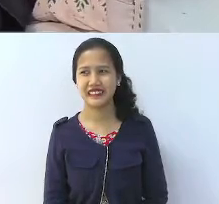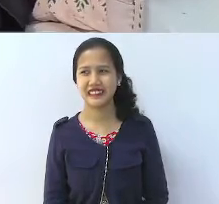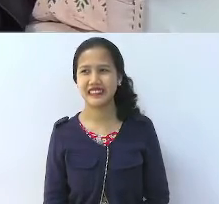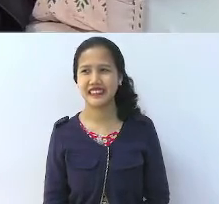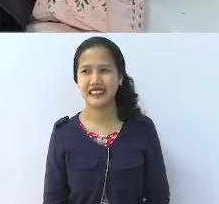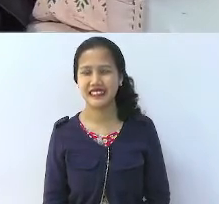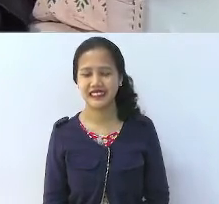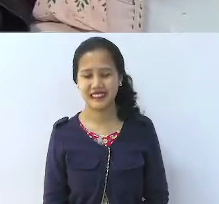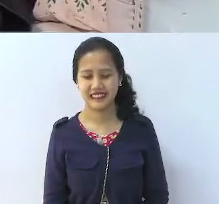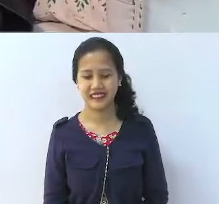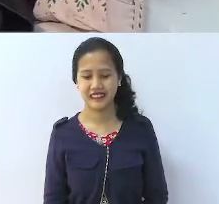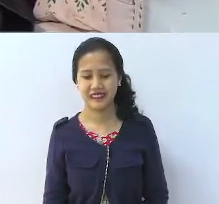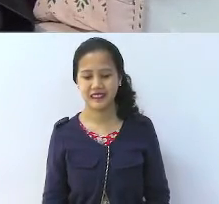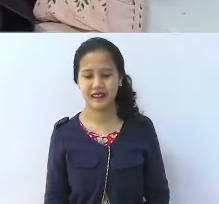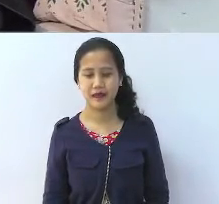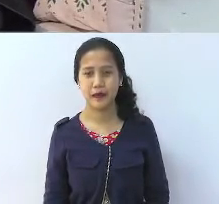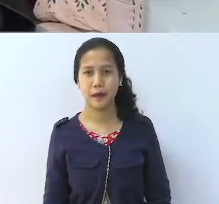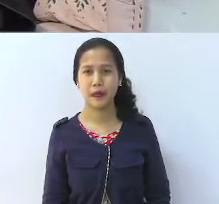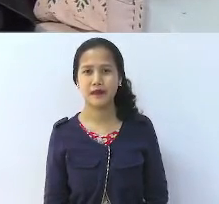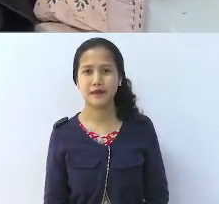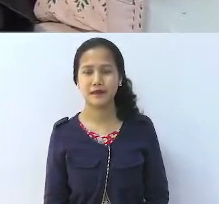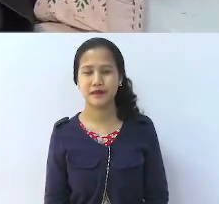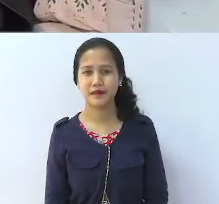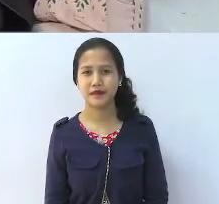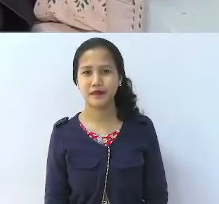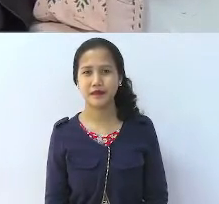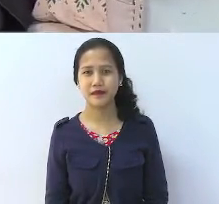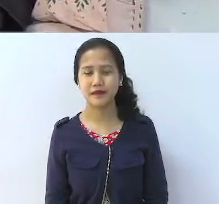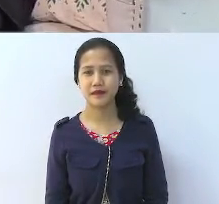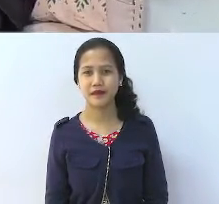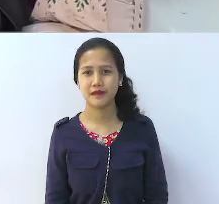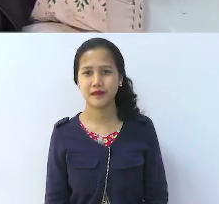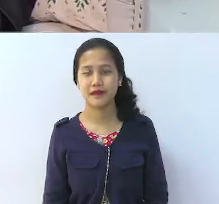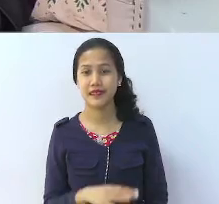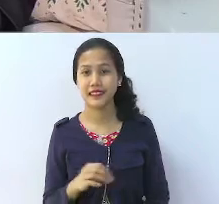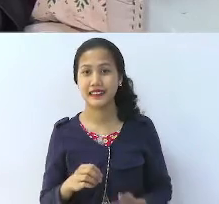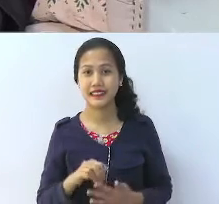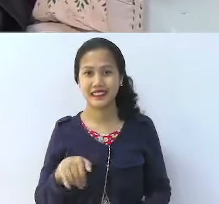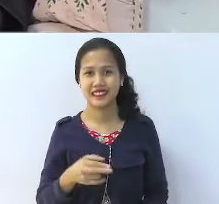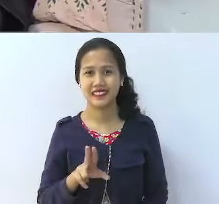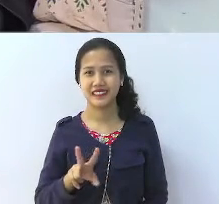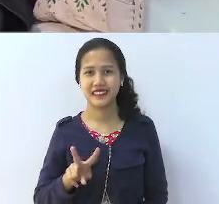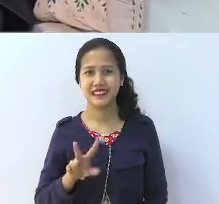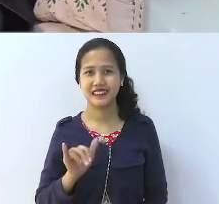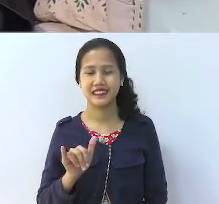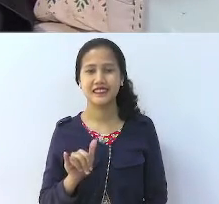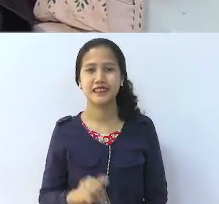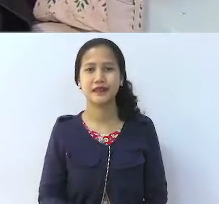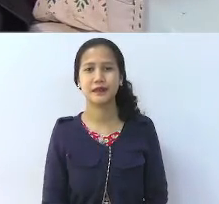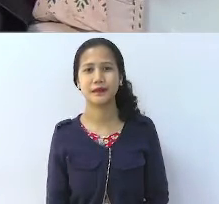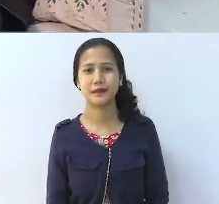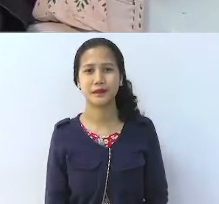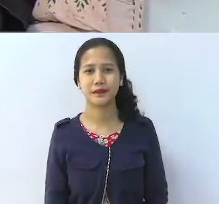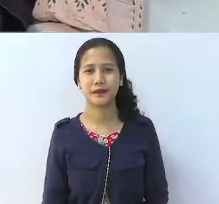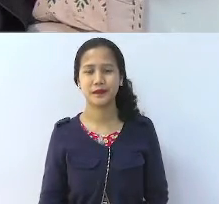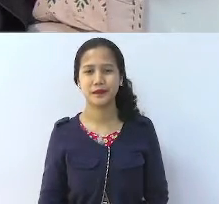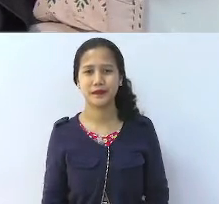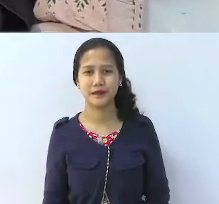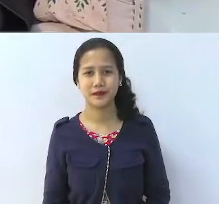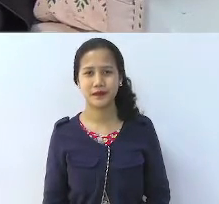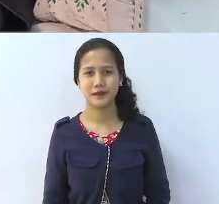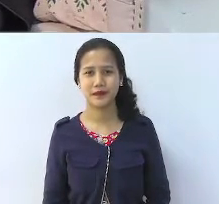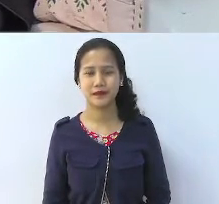At shout out din dyan kay Ma'am Lynn Tres Valles. Oo. Yan. Bakit sa totoo lang po humihinto? Humihinto kasi. Ayan